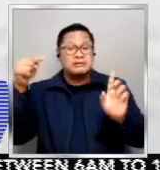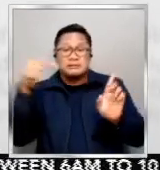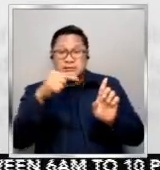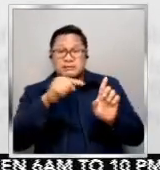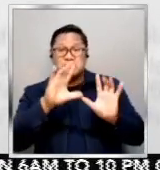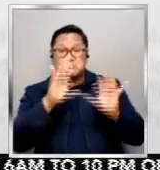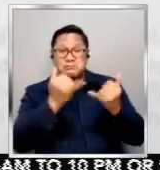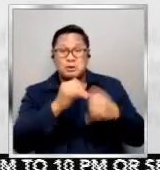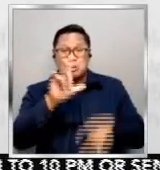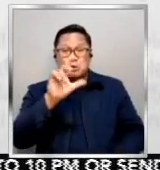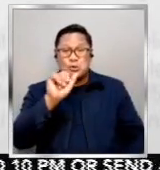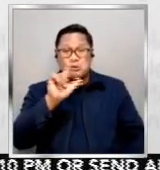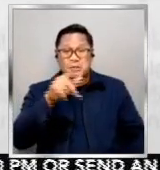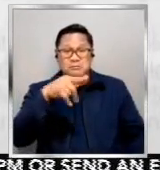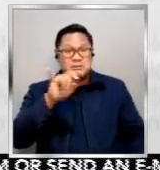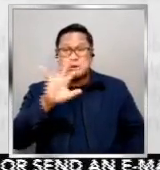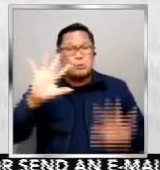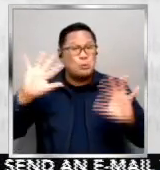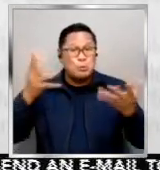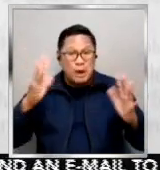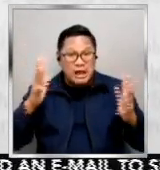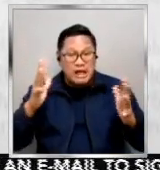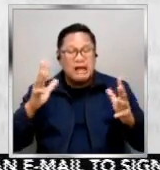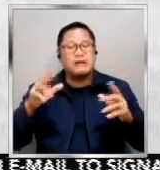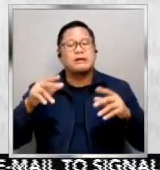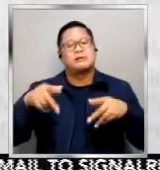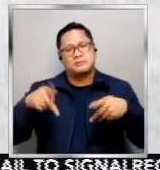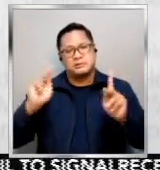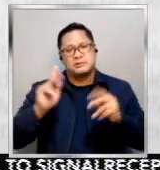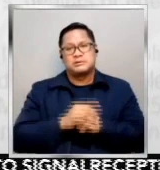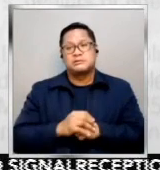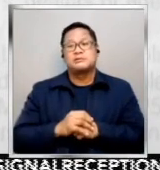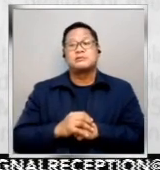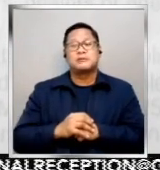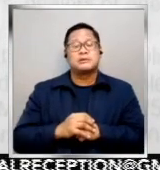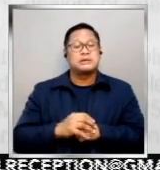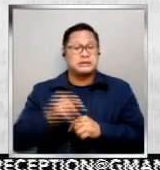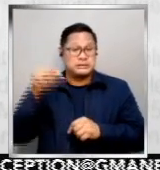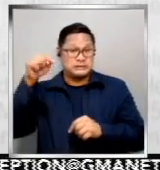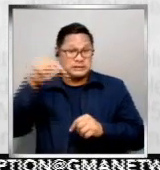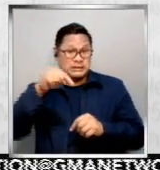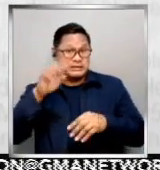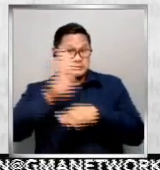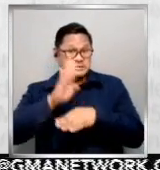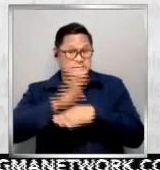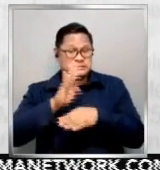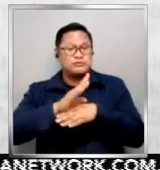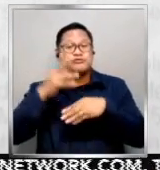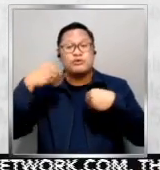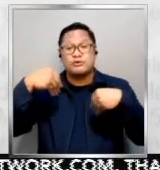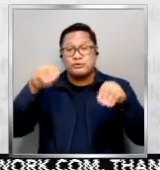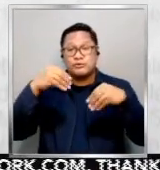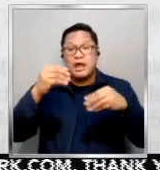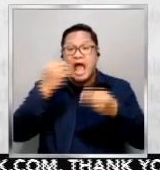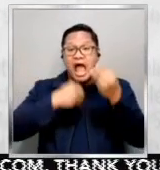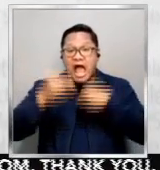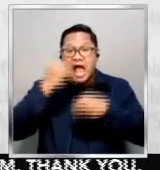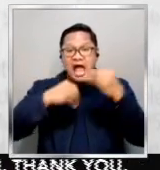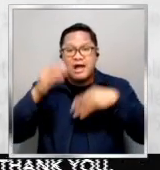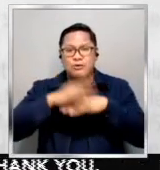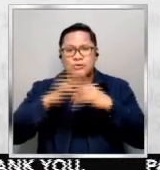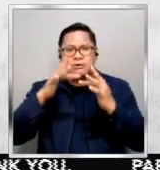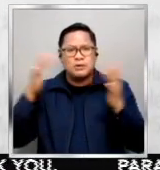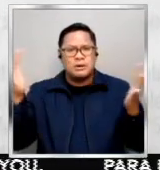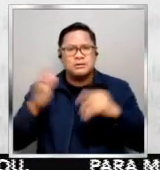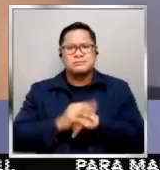SEC, base sa Articles of Incorporation ng Lokal Plate, ang negosyo nito ay pagbebenta ng pagkain online. Hindi rin daw kasama dito